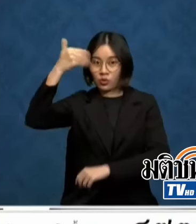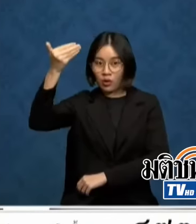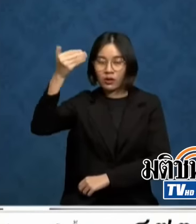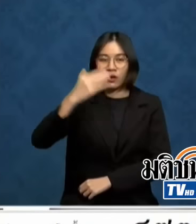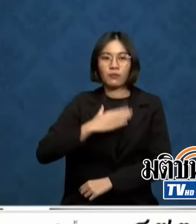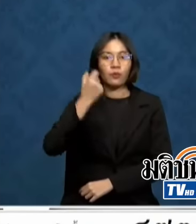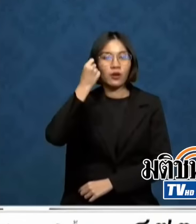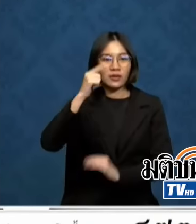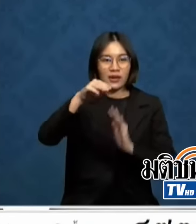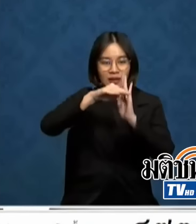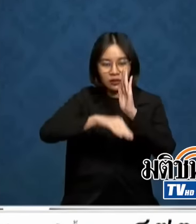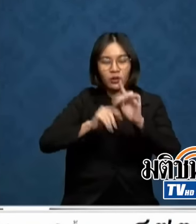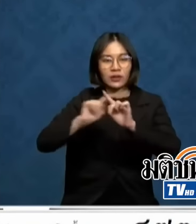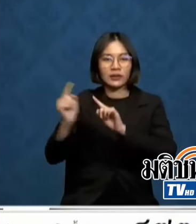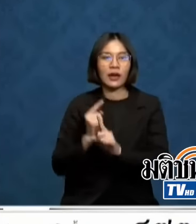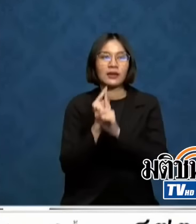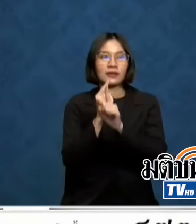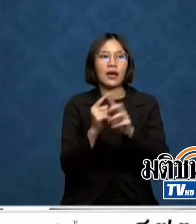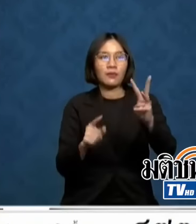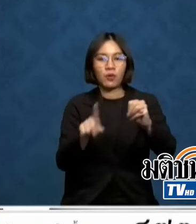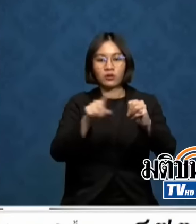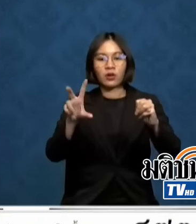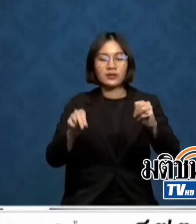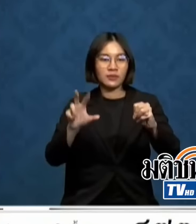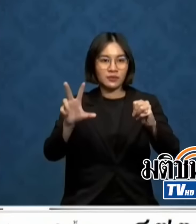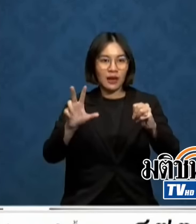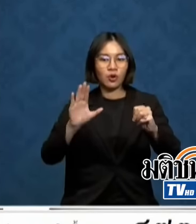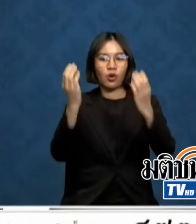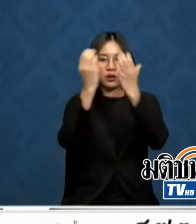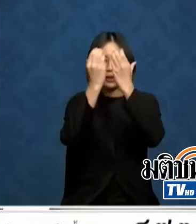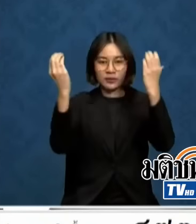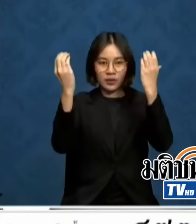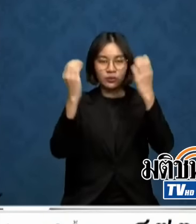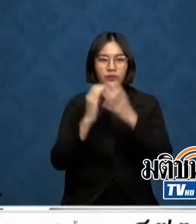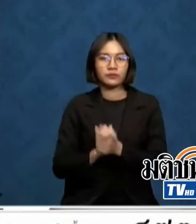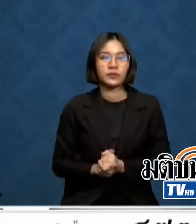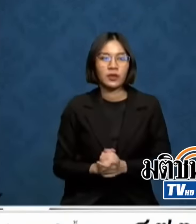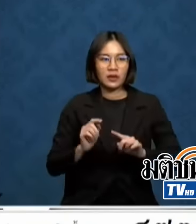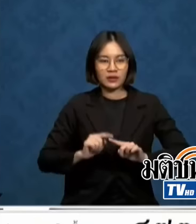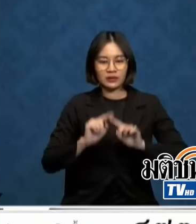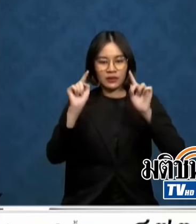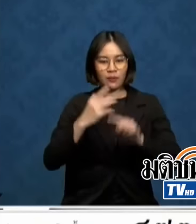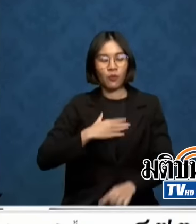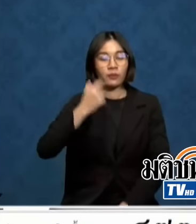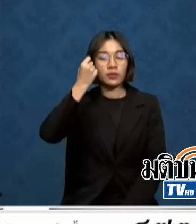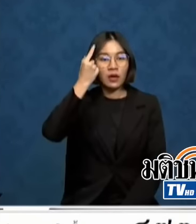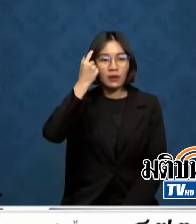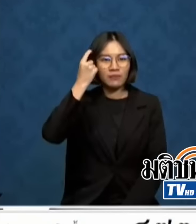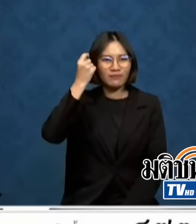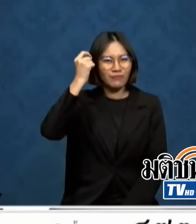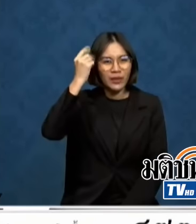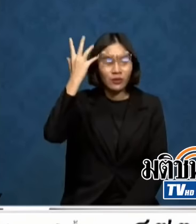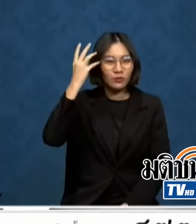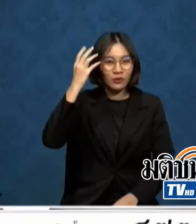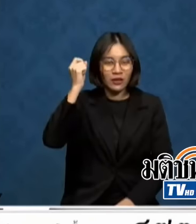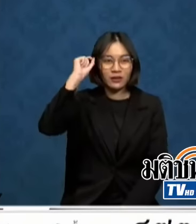ผมเข้าใจครับว่าทุกขั้นตอนนั้นก็เป็นไปตามมาตรา 133ของรัฐธรรมนูญแต่สิ่งที่ผมเข้าใจไม่ค่อยจะ